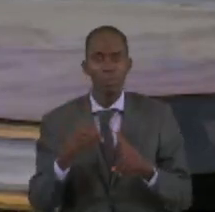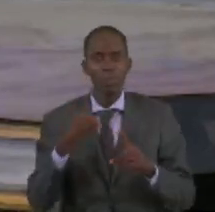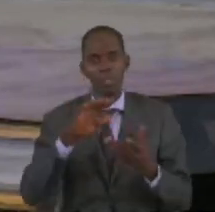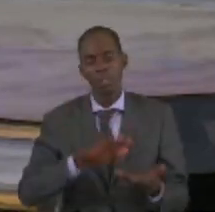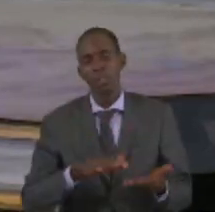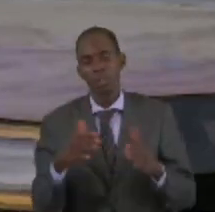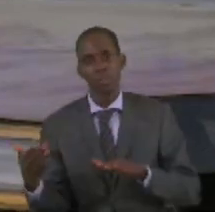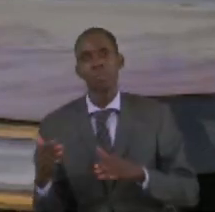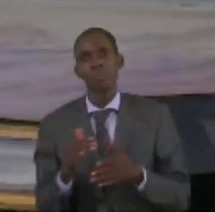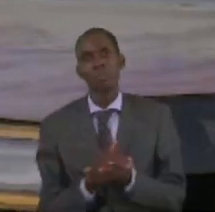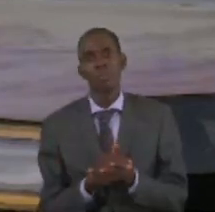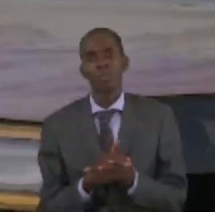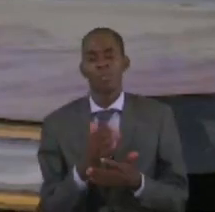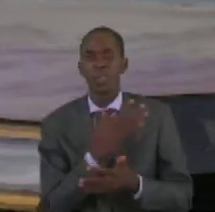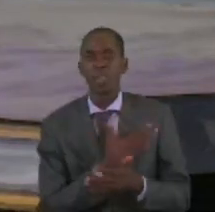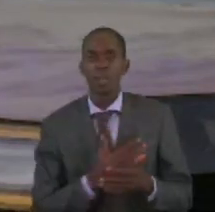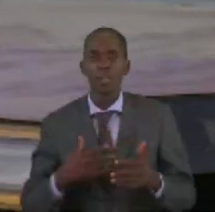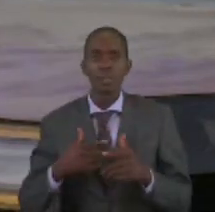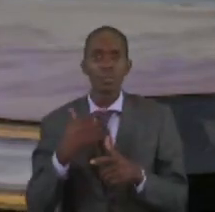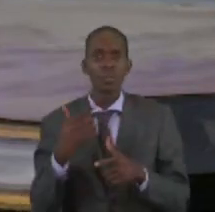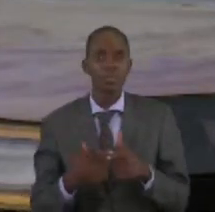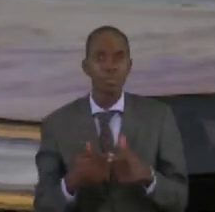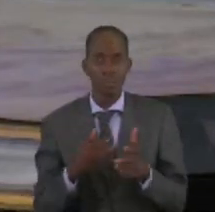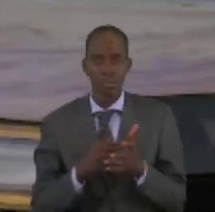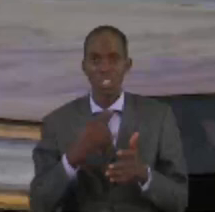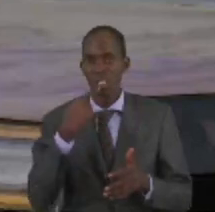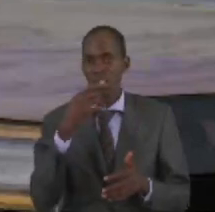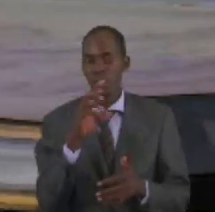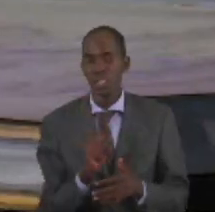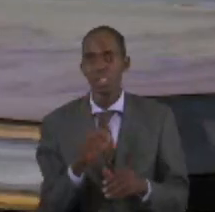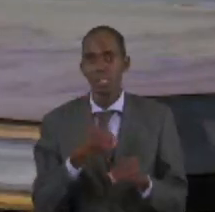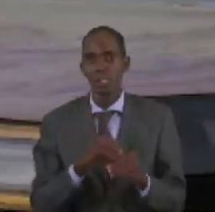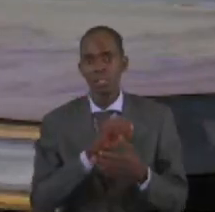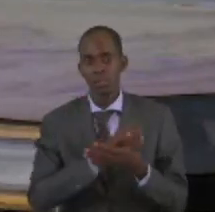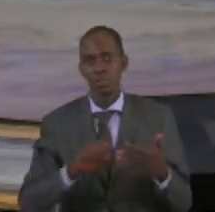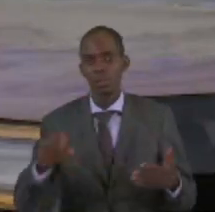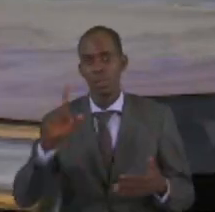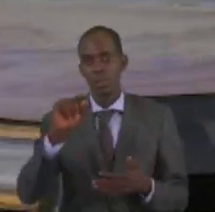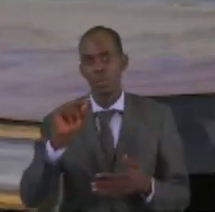ressuscitant des morts. Et puis,